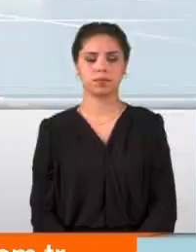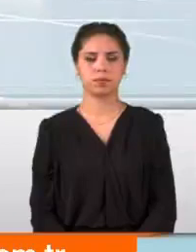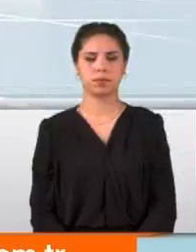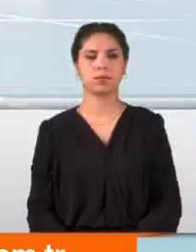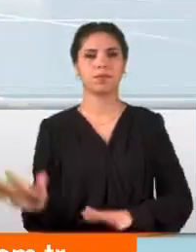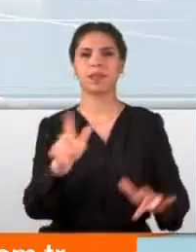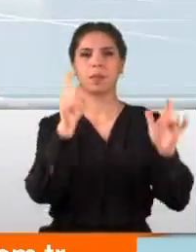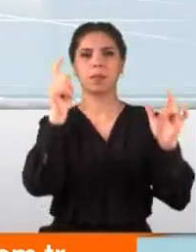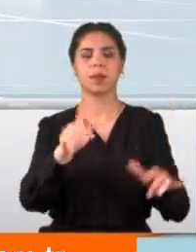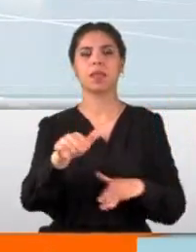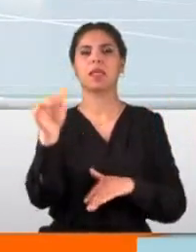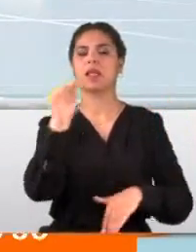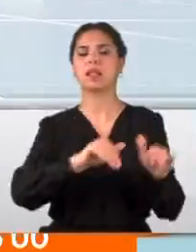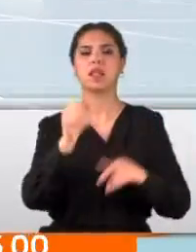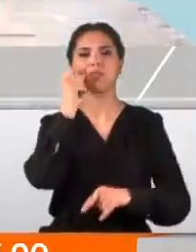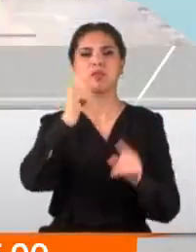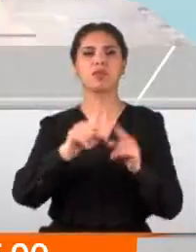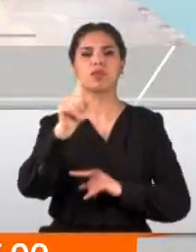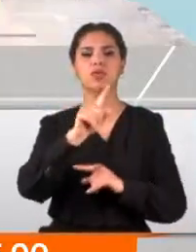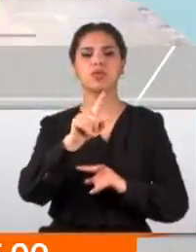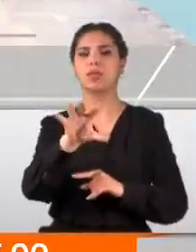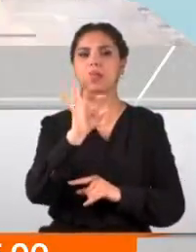Afet bölgesinde seçmenin tercihi değişmedi.